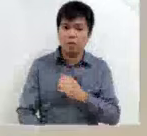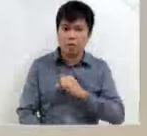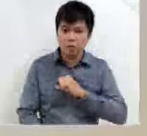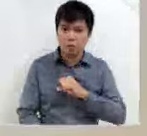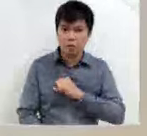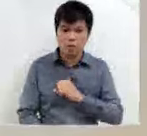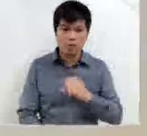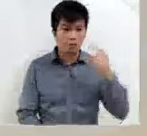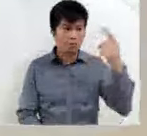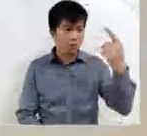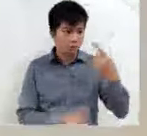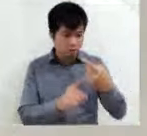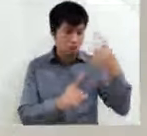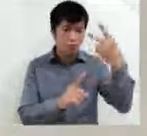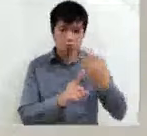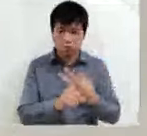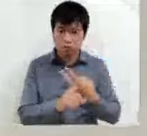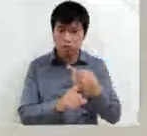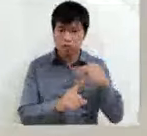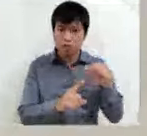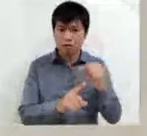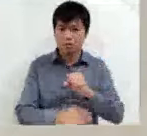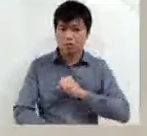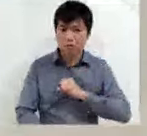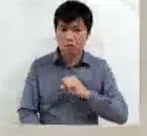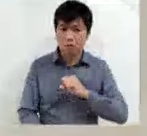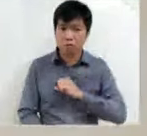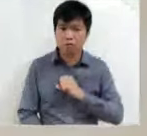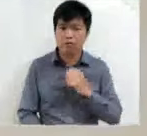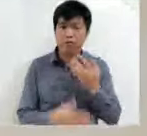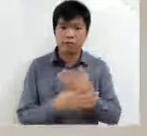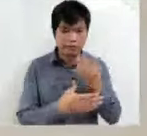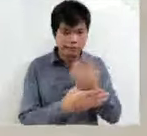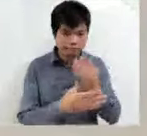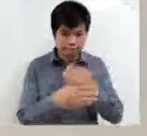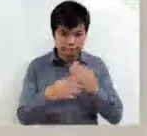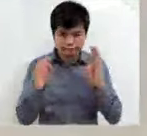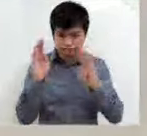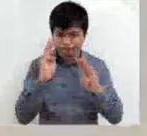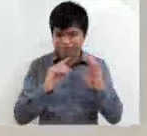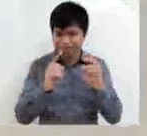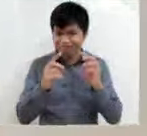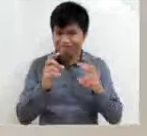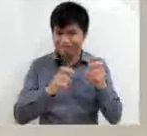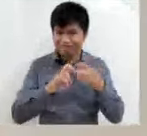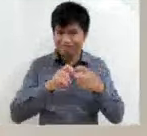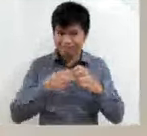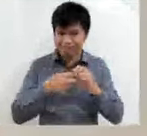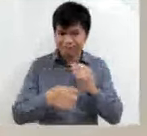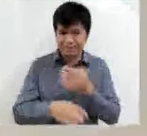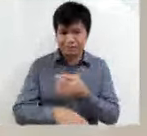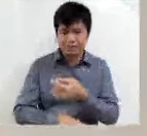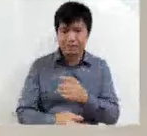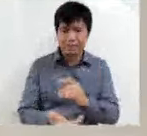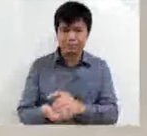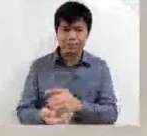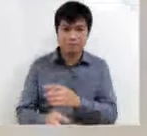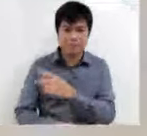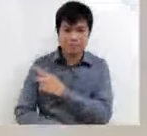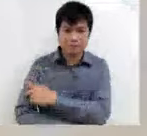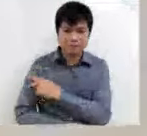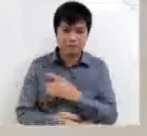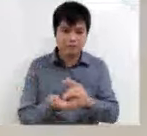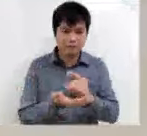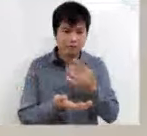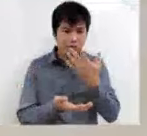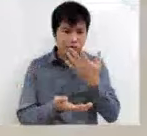have cough, which bothers many patients. Here it only needs antibiotics. It's walking pneumonia, so it